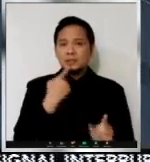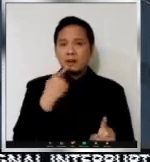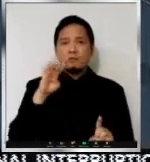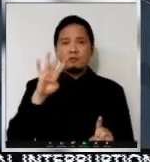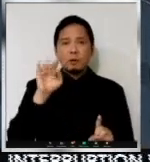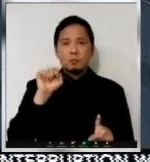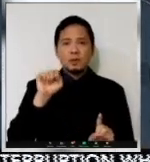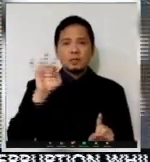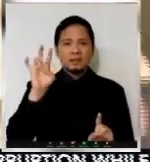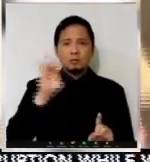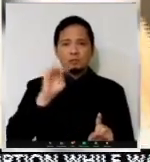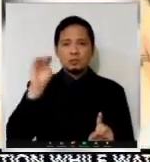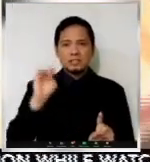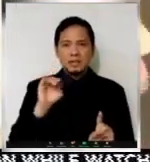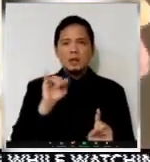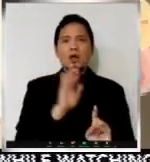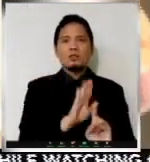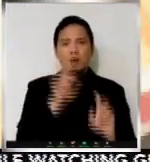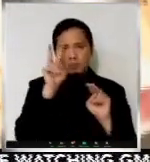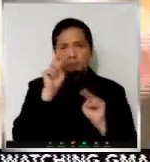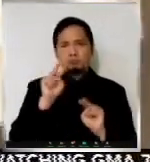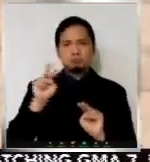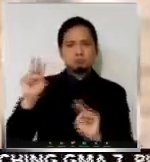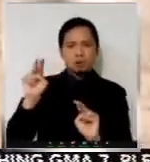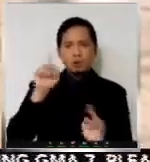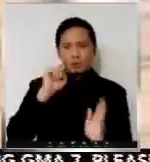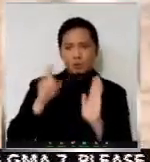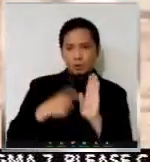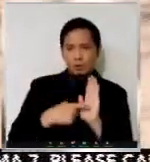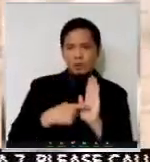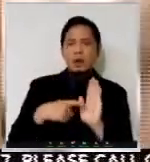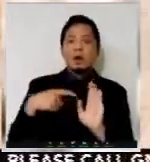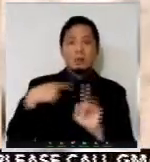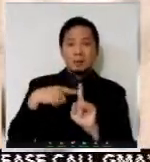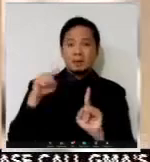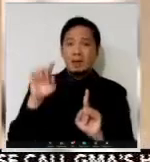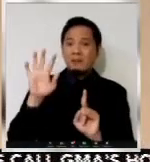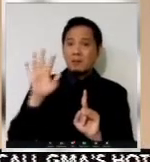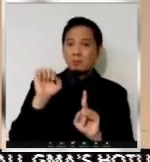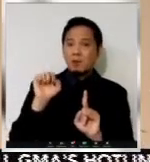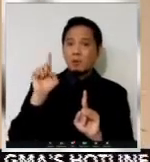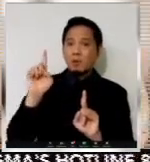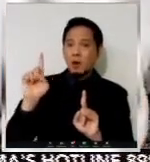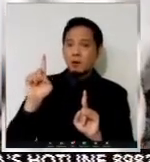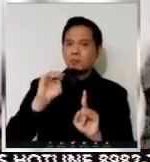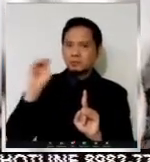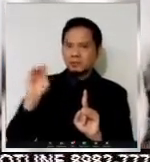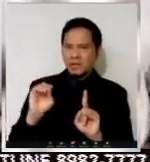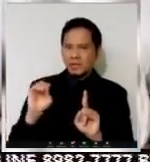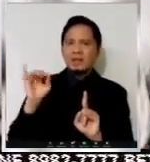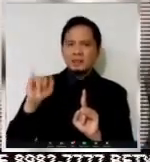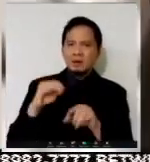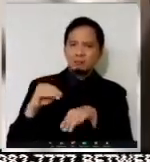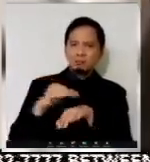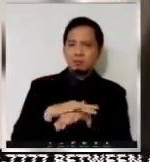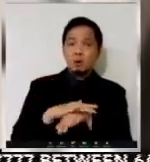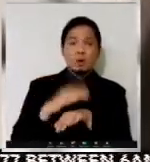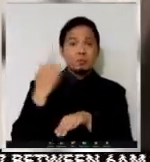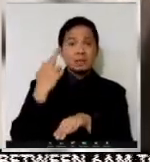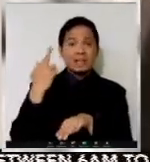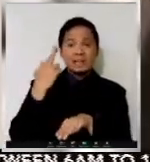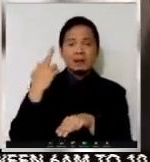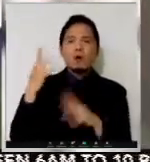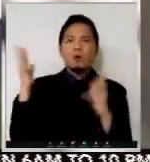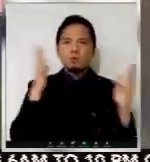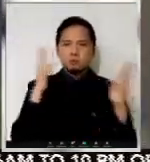kanilang forecast range na hanggang 5.1%. Sinasalamin daw nito ang epekto ng mga nakaraang bagyo, African swine fever at mataas na presyo